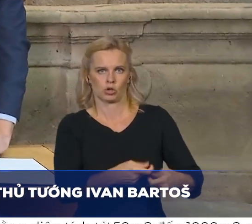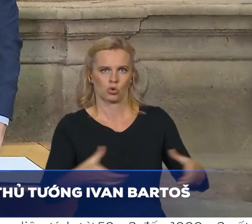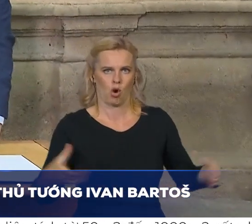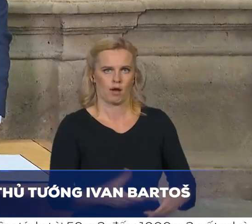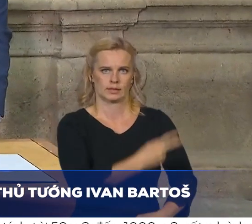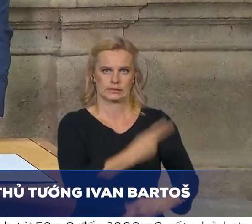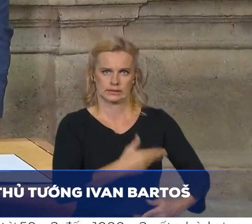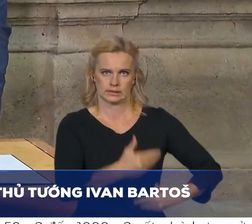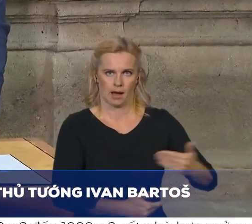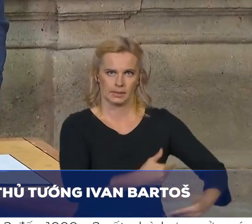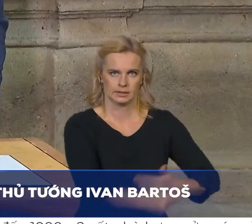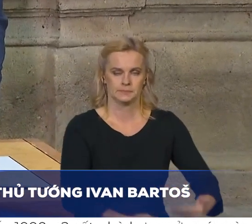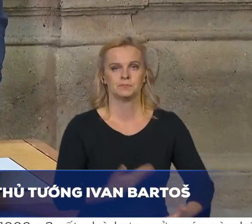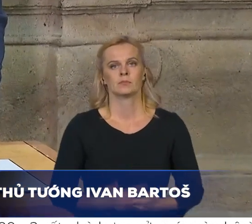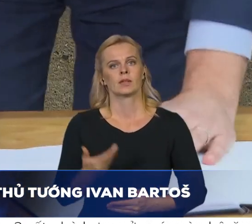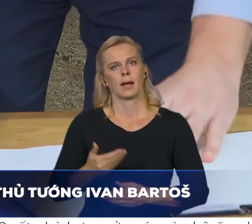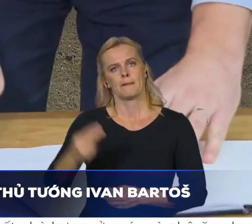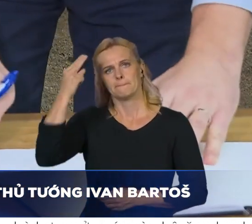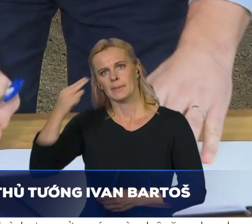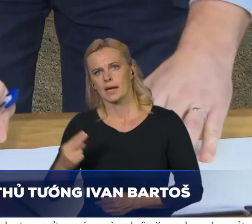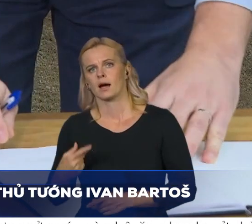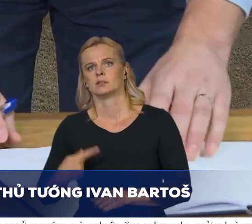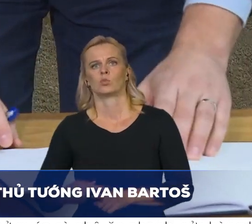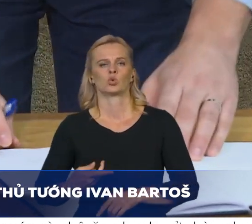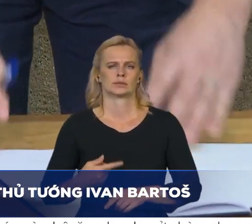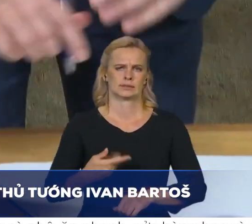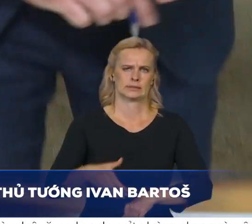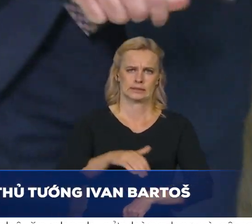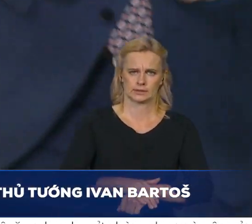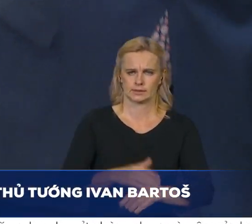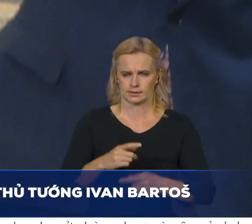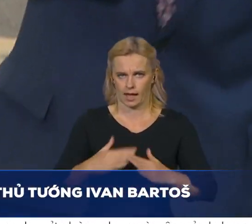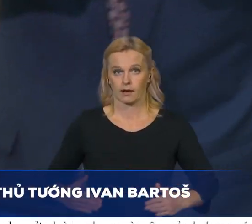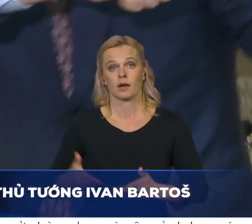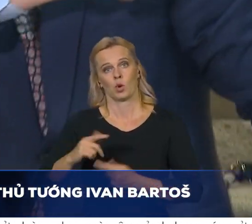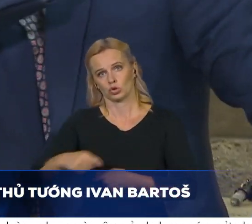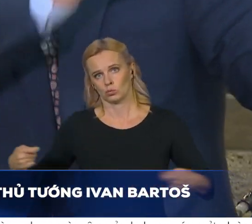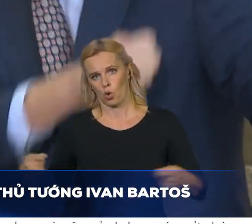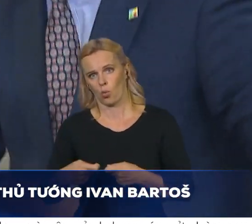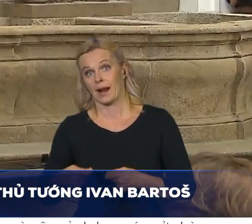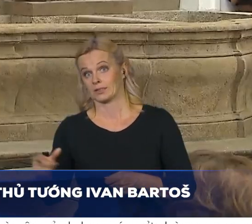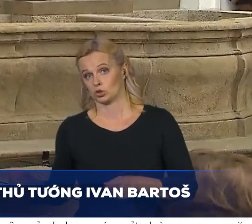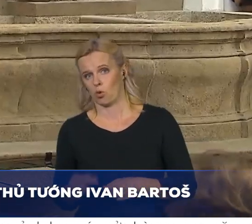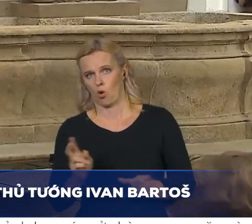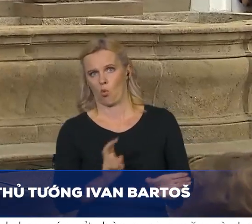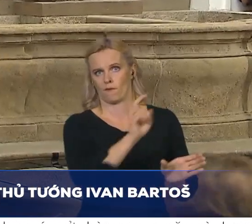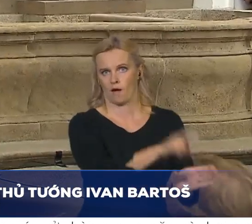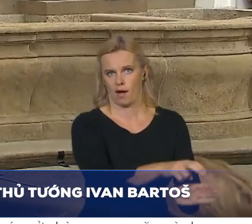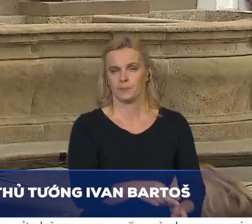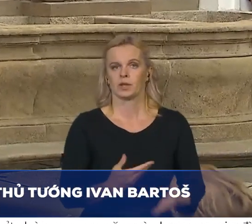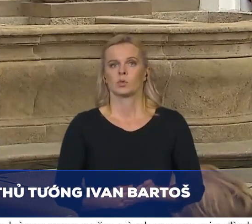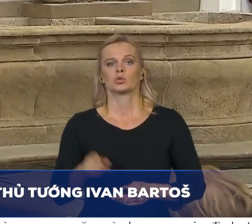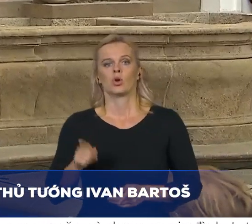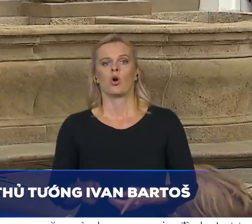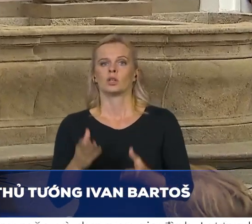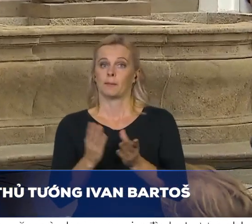theo nghĩa các đối tác liên minh tự nên giải quyết tình hình với nhau. Quyết định lần này của Thủ tướng có thể nói là quyết định táo bạo nhất từ trước đến nay và kết quả bầu cử khu